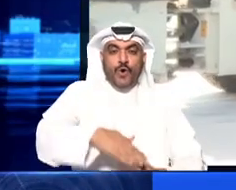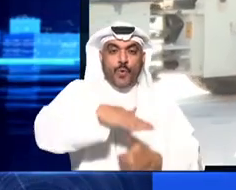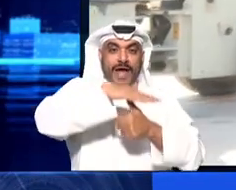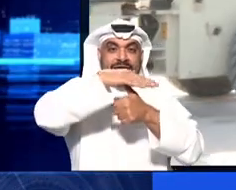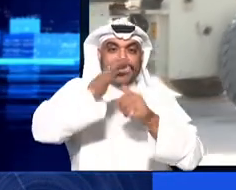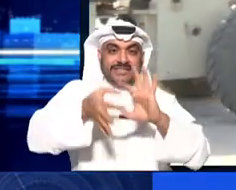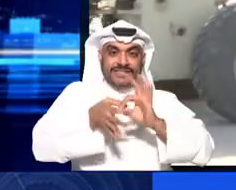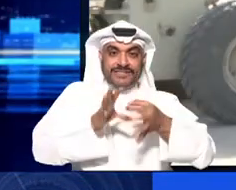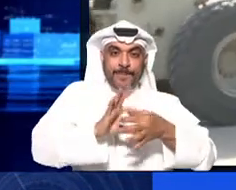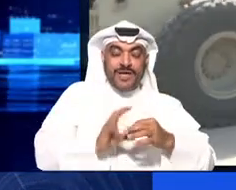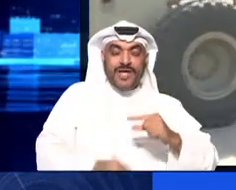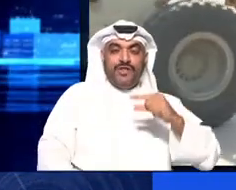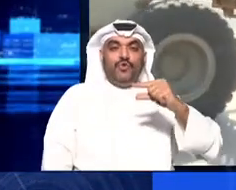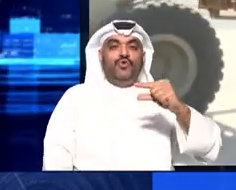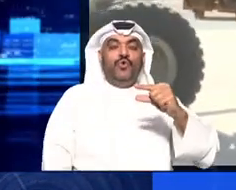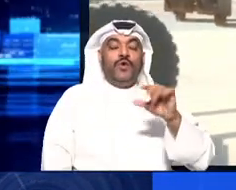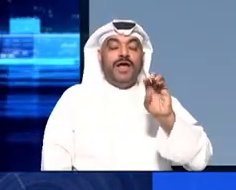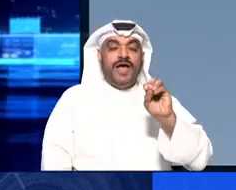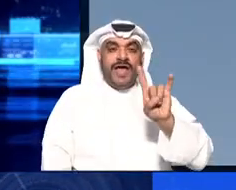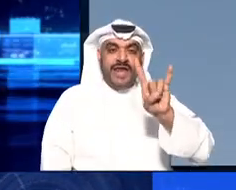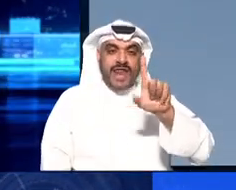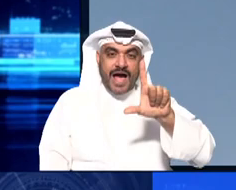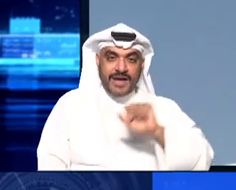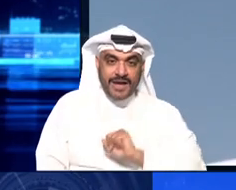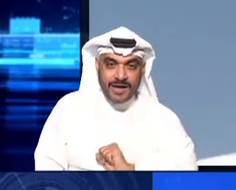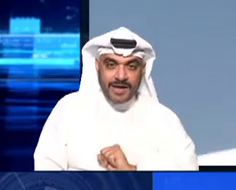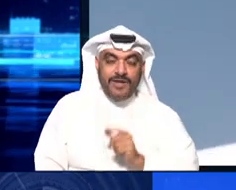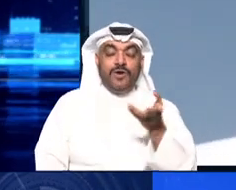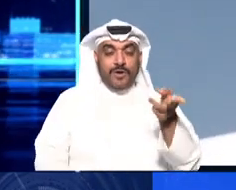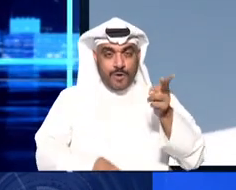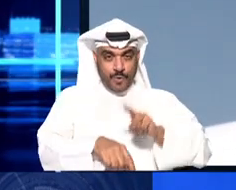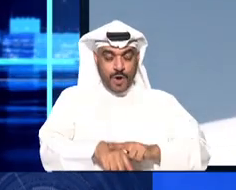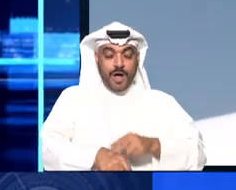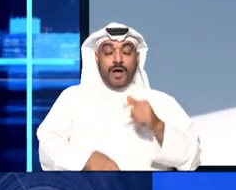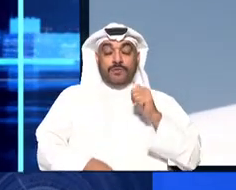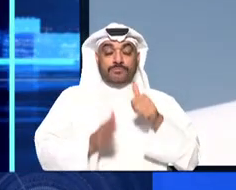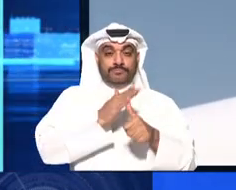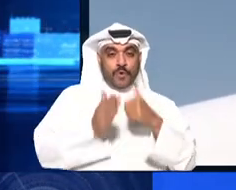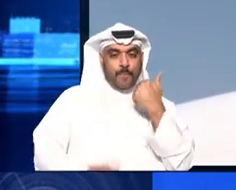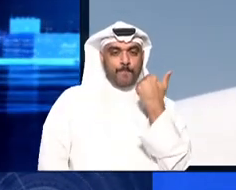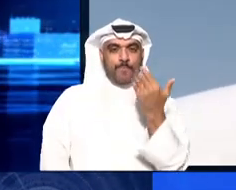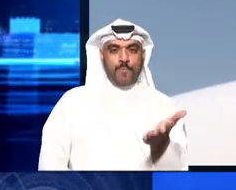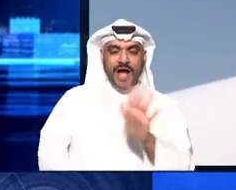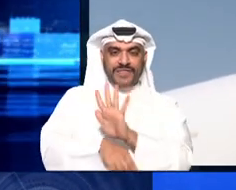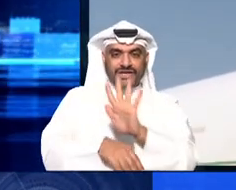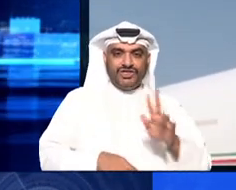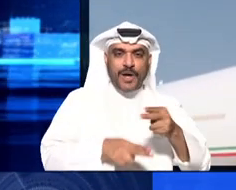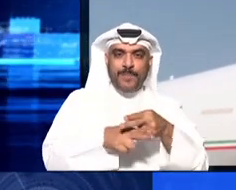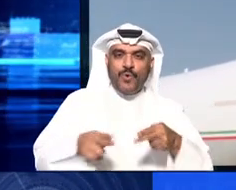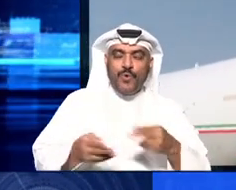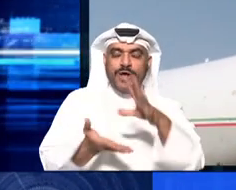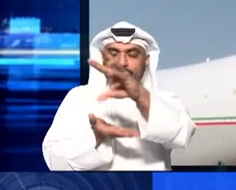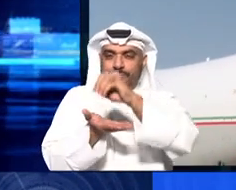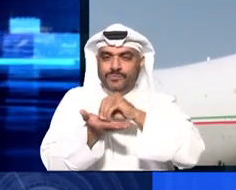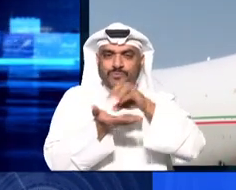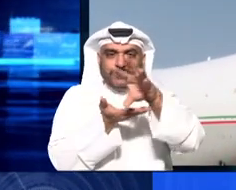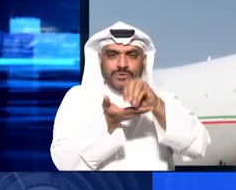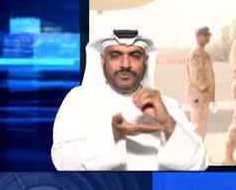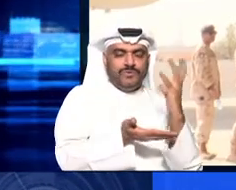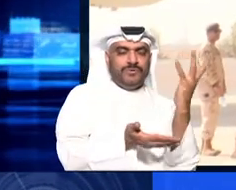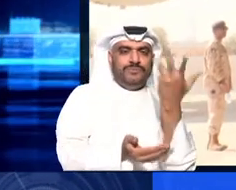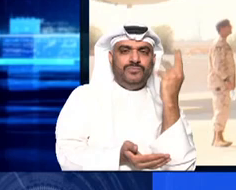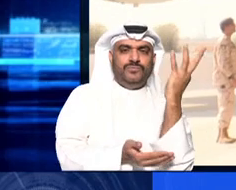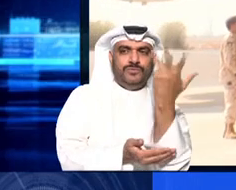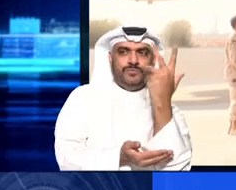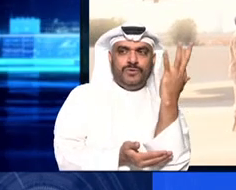هلال الساير، بالإضافة إلى مبادرة الشعب الكويتي لتقديم التبرعات التي نظمت